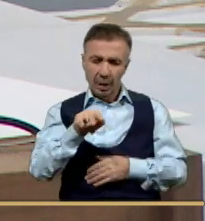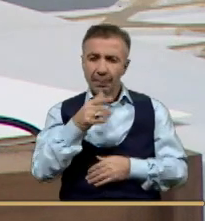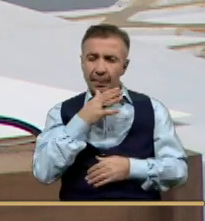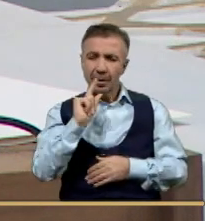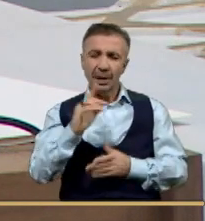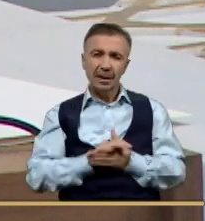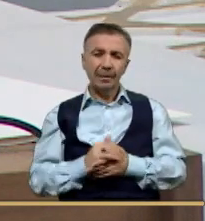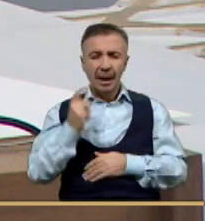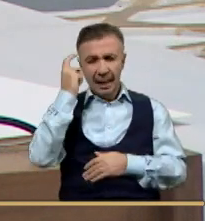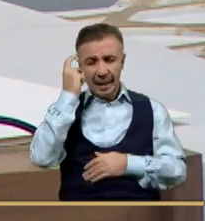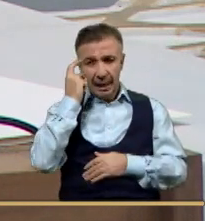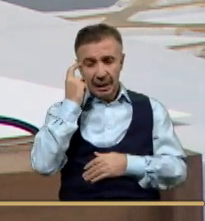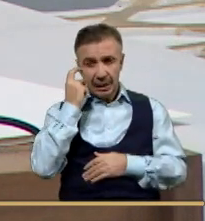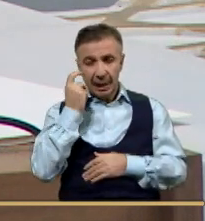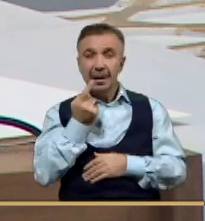İsrail devleti